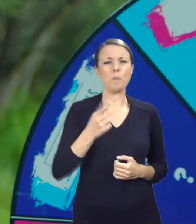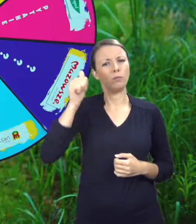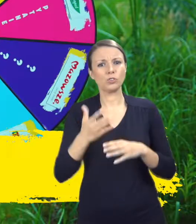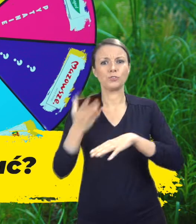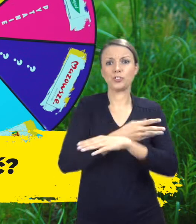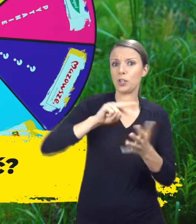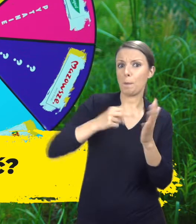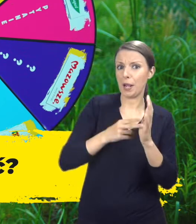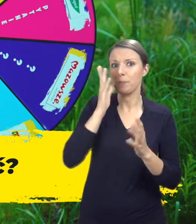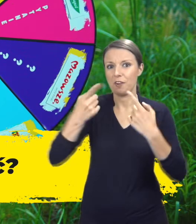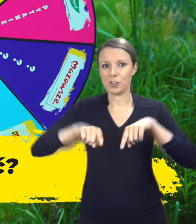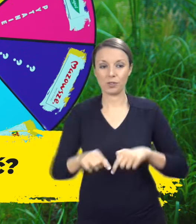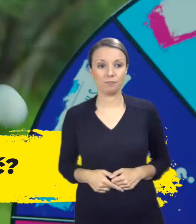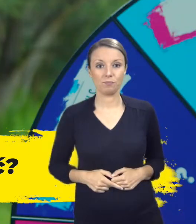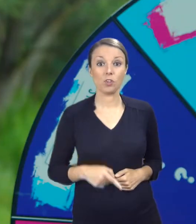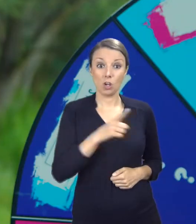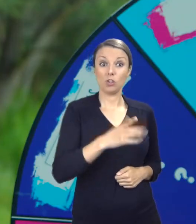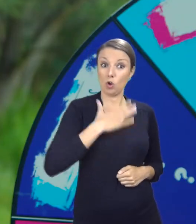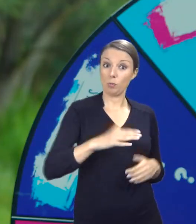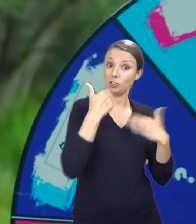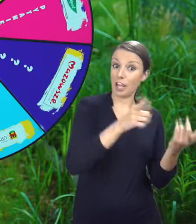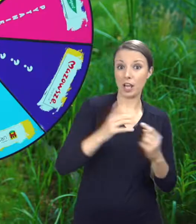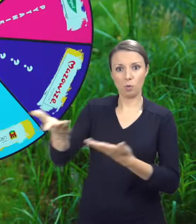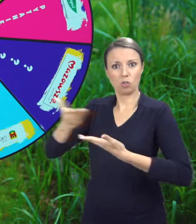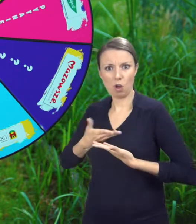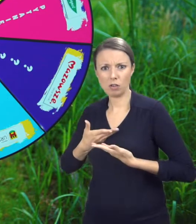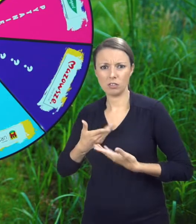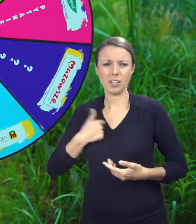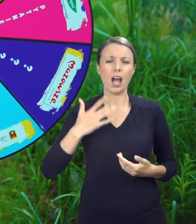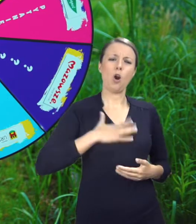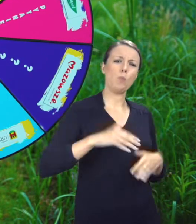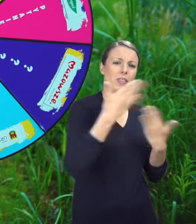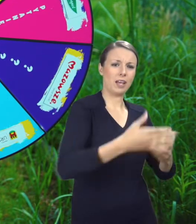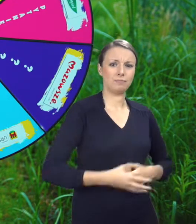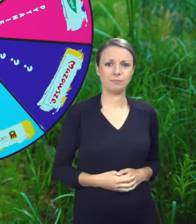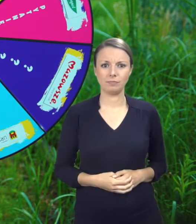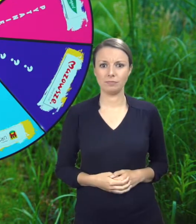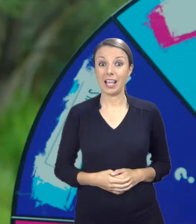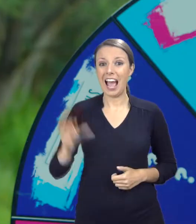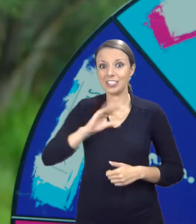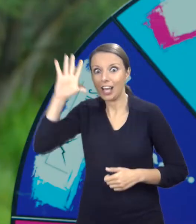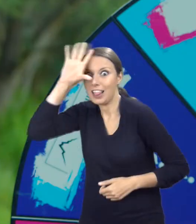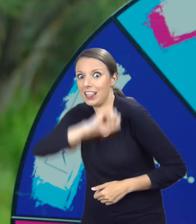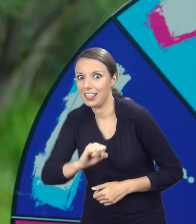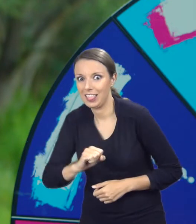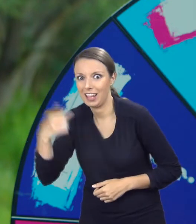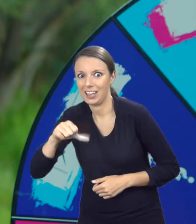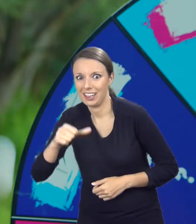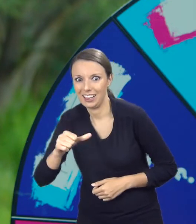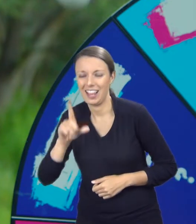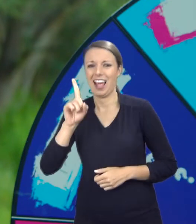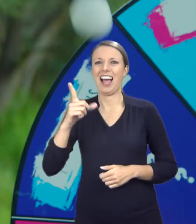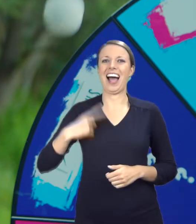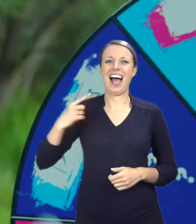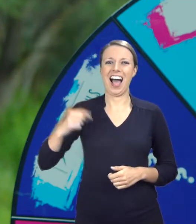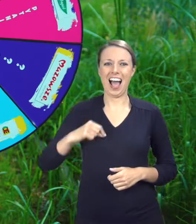zrobić. Wolisz dawać czy dostawać? Wolę dawać. Czekaj. Bo jeszcze chyba to, zapomniałam. Okej, okay,